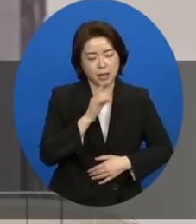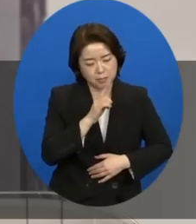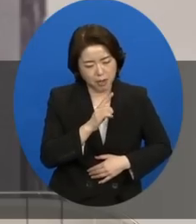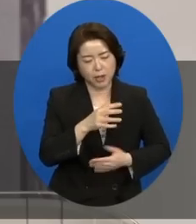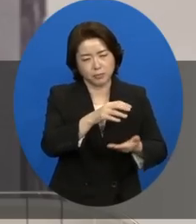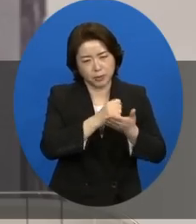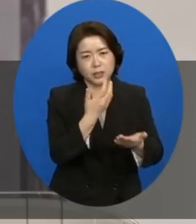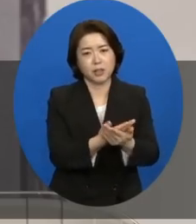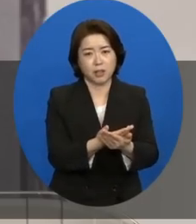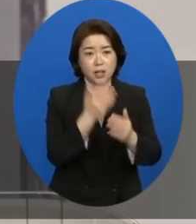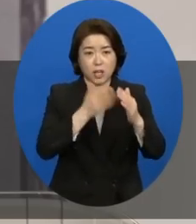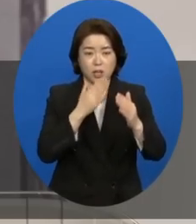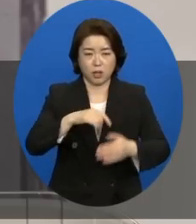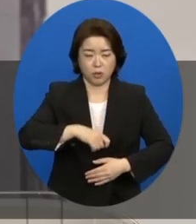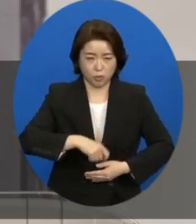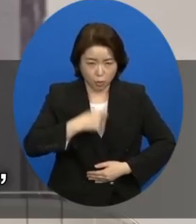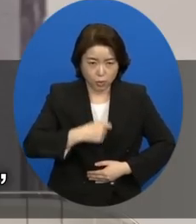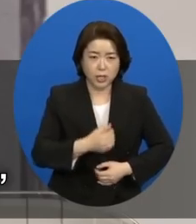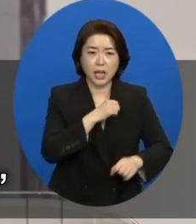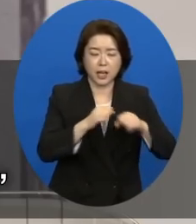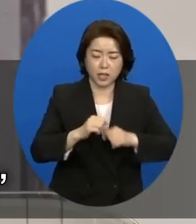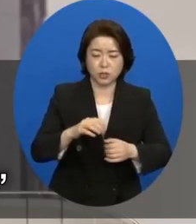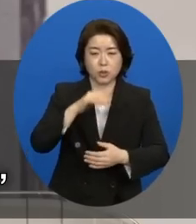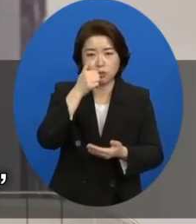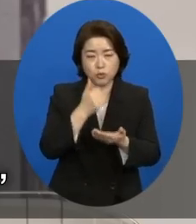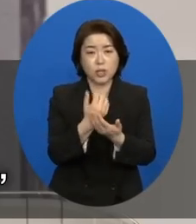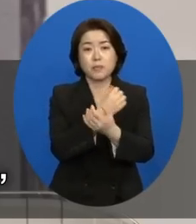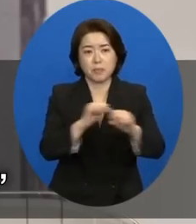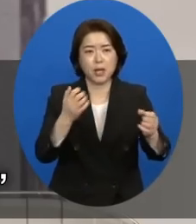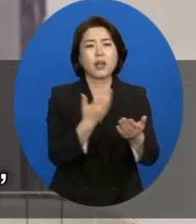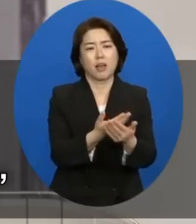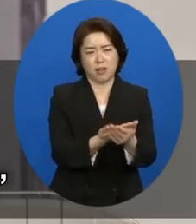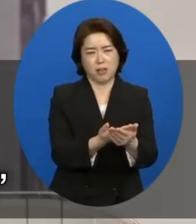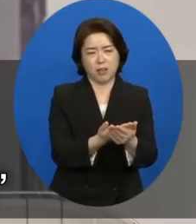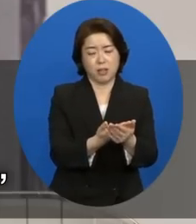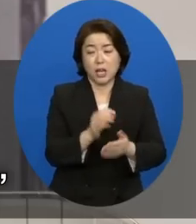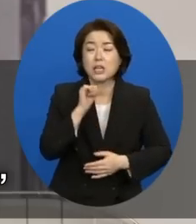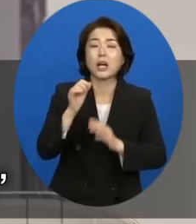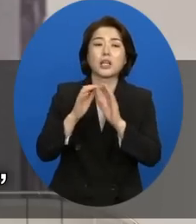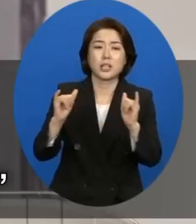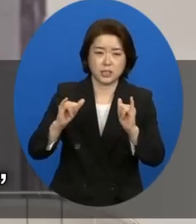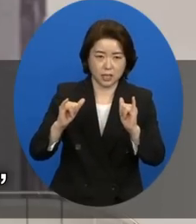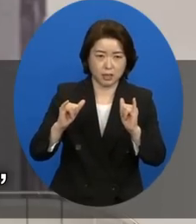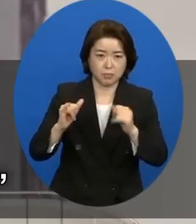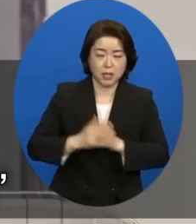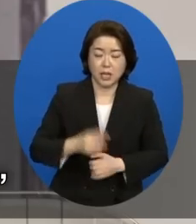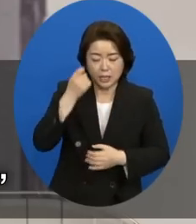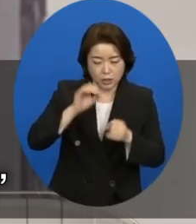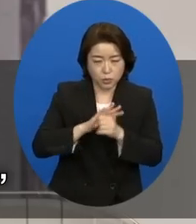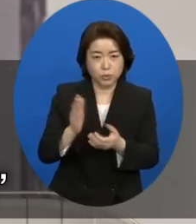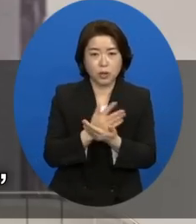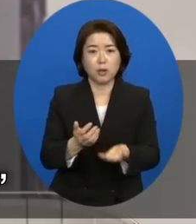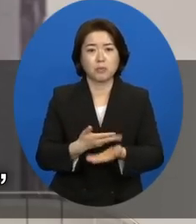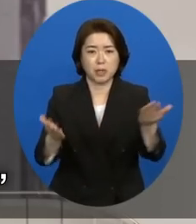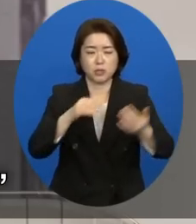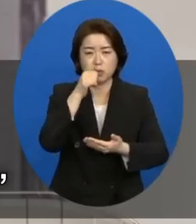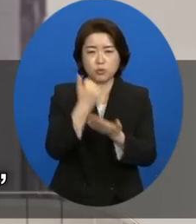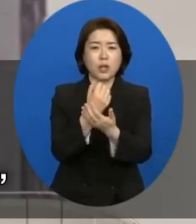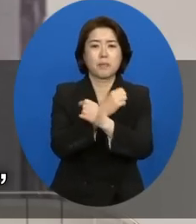공의를 행하셔서 임금님의 죄를 속하시는 거예요 가난한 백성에게 자비를 베푸셔서 죄를